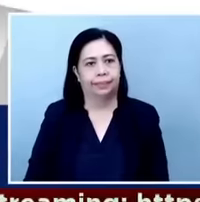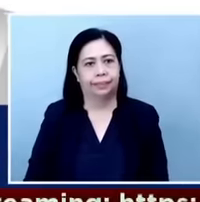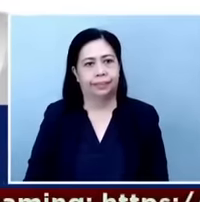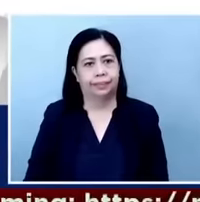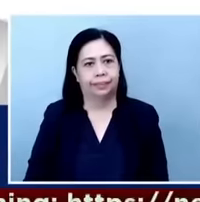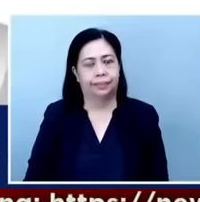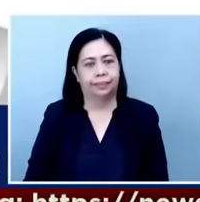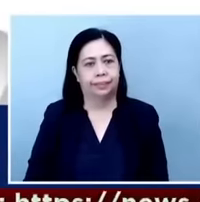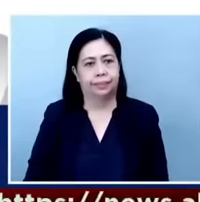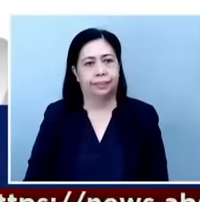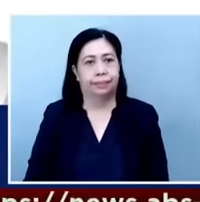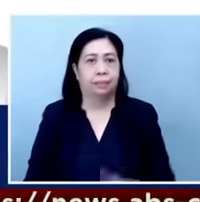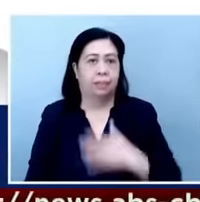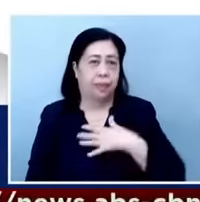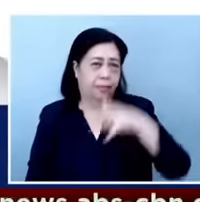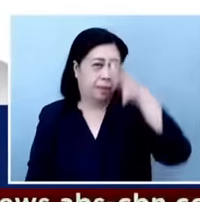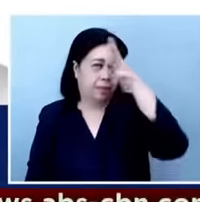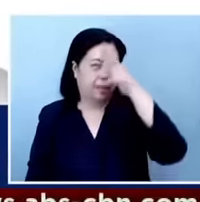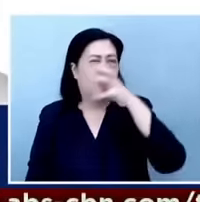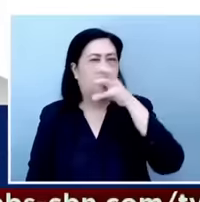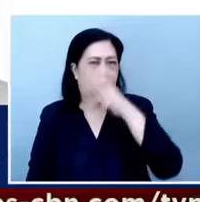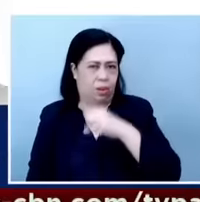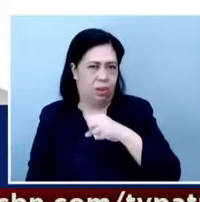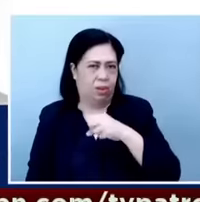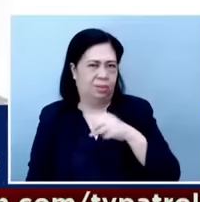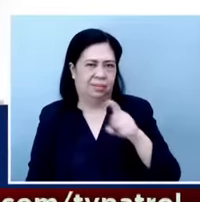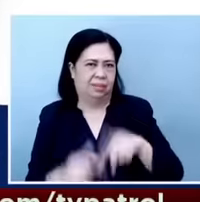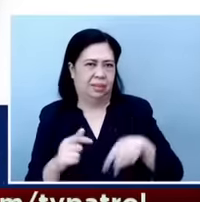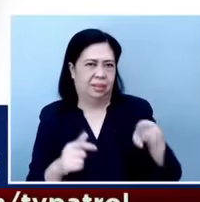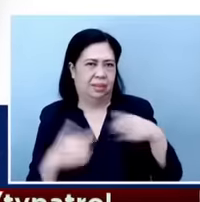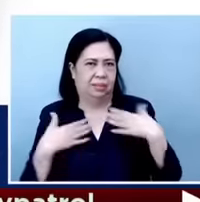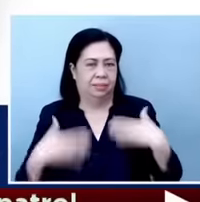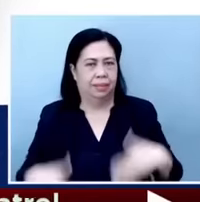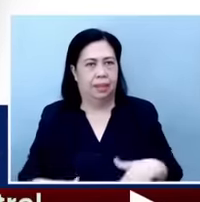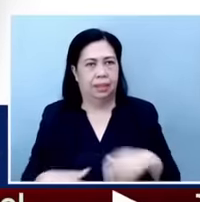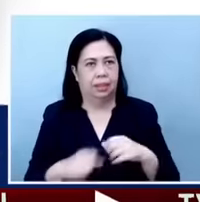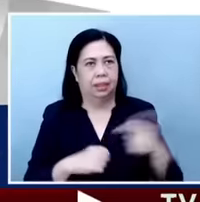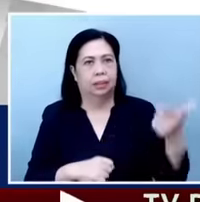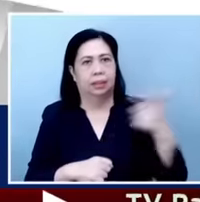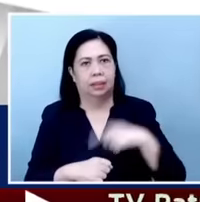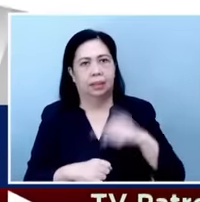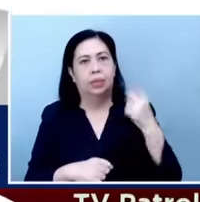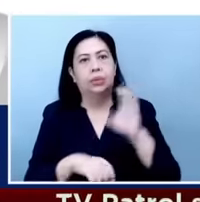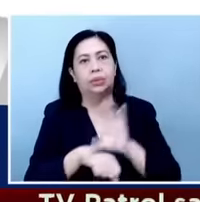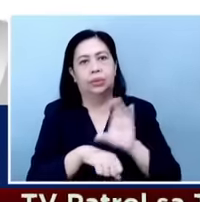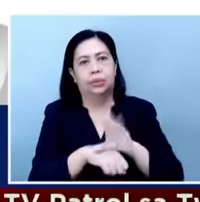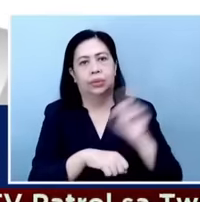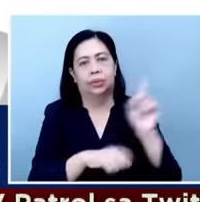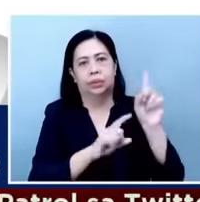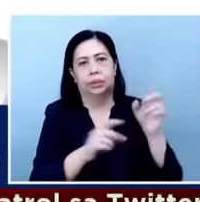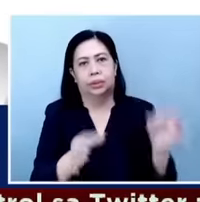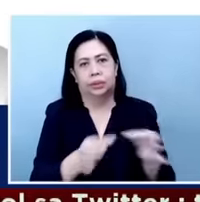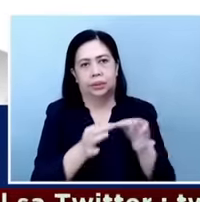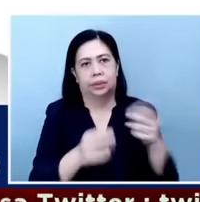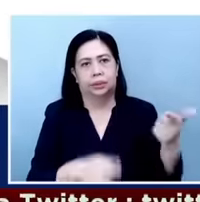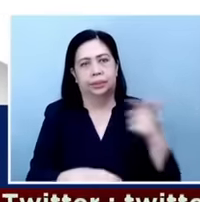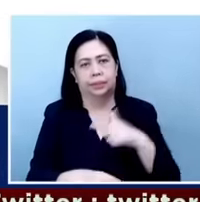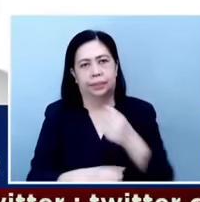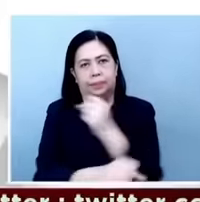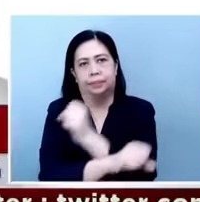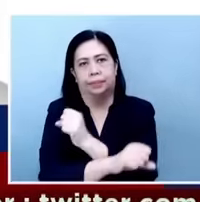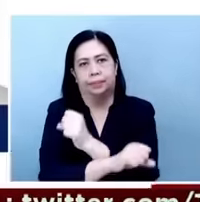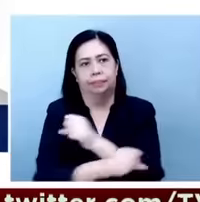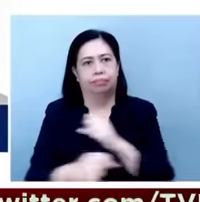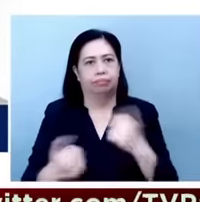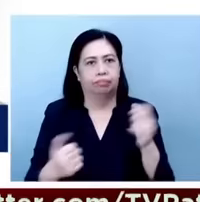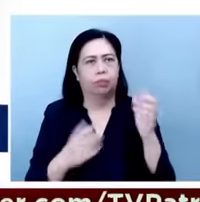Si Papa po kasi matanda na, hindi na po niya kaya. Kaya nagsimba naman po sila. Kami na po yung pumalit po. Mas naging okay